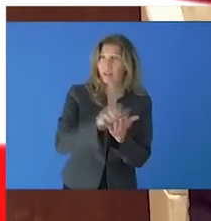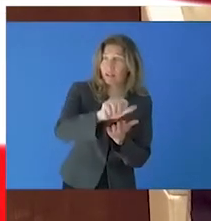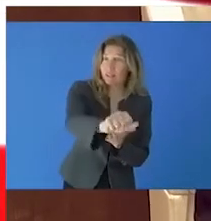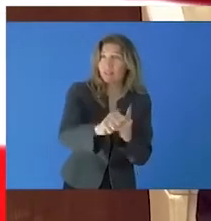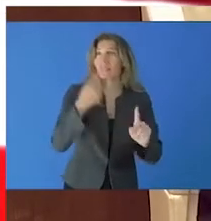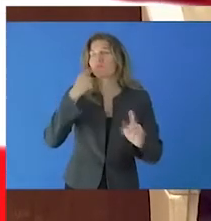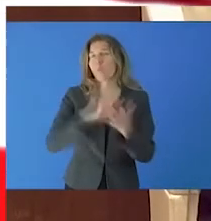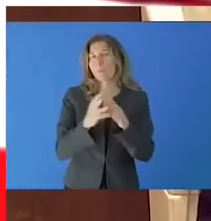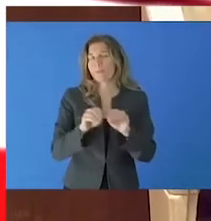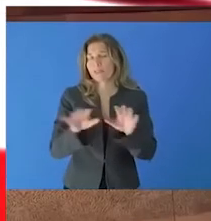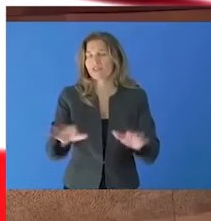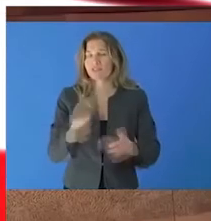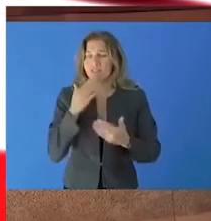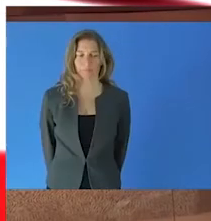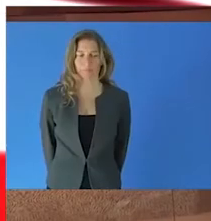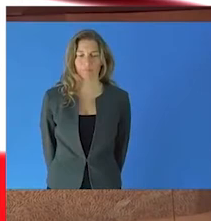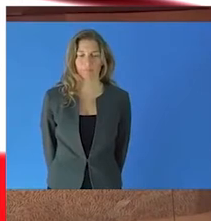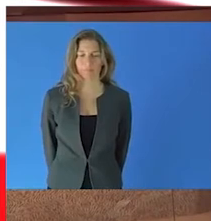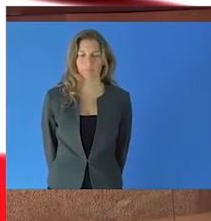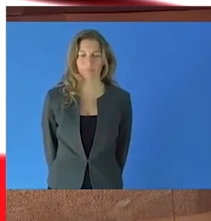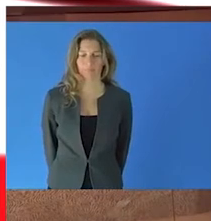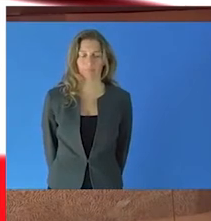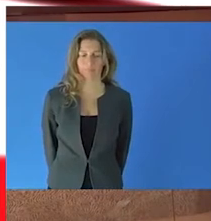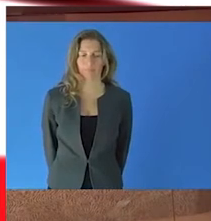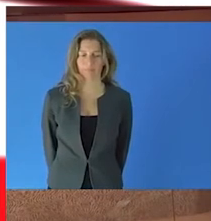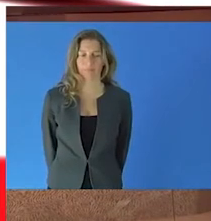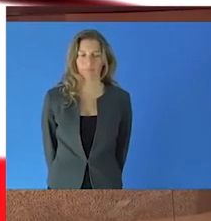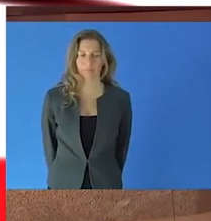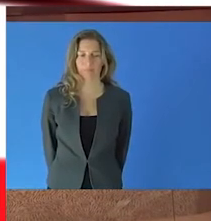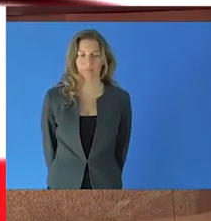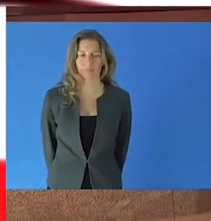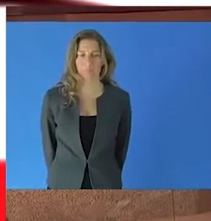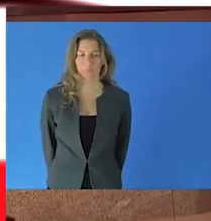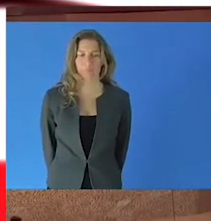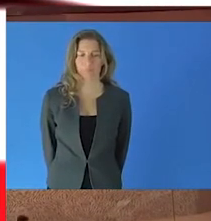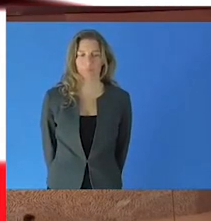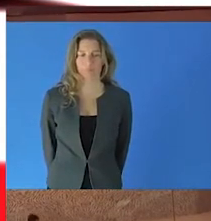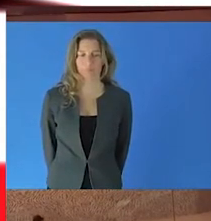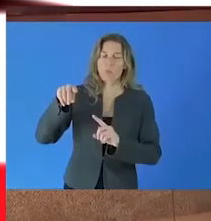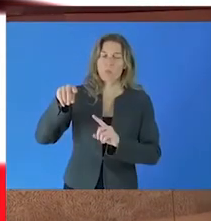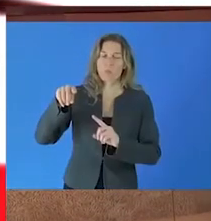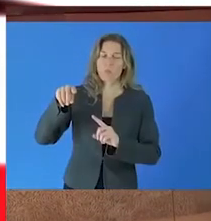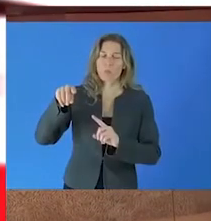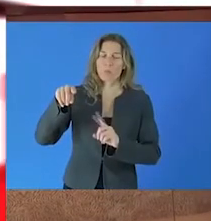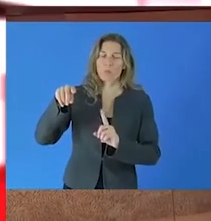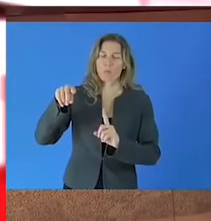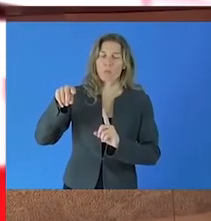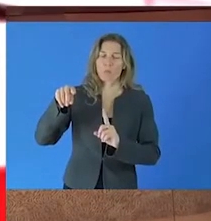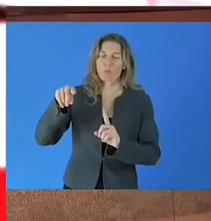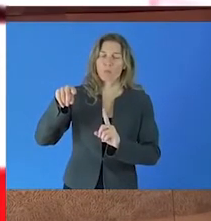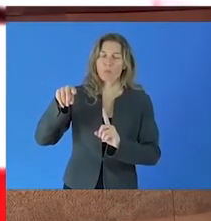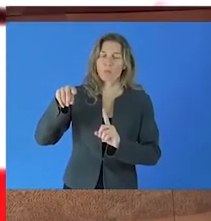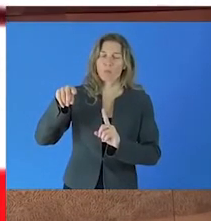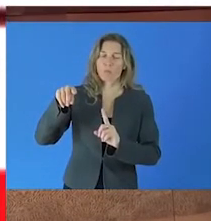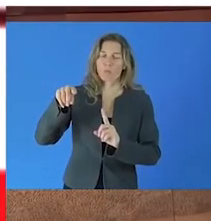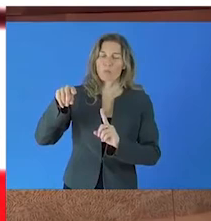à qui veut bien l'entendre que le droit international n'existe pas par conséquent le génocide des arméniens continue l'effet des mots